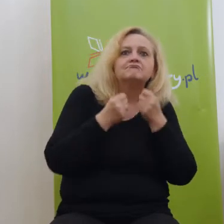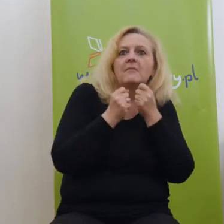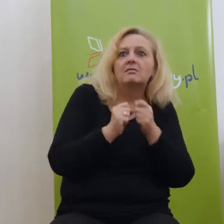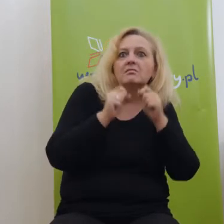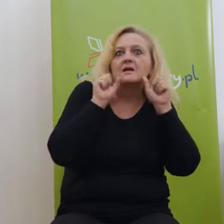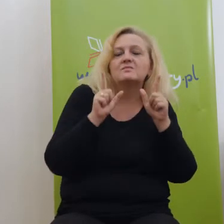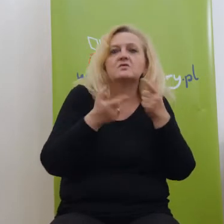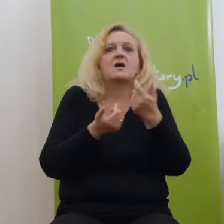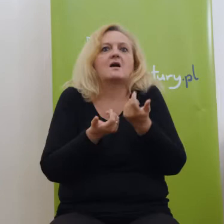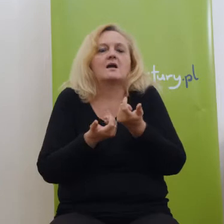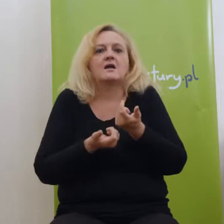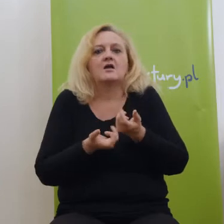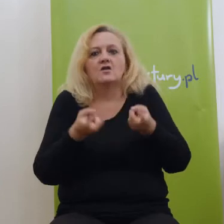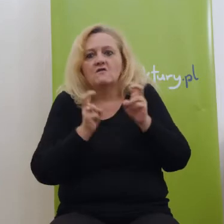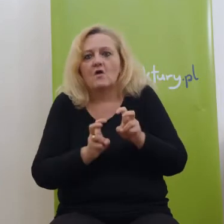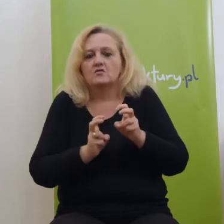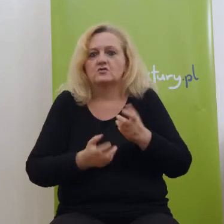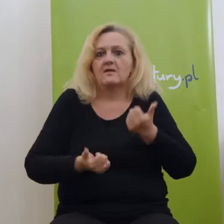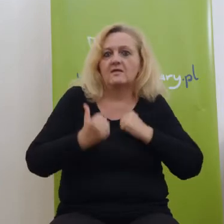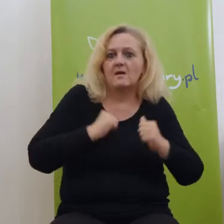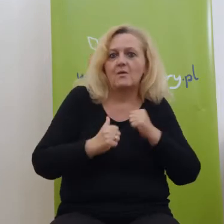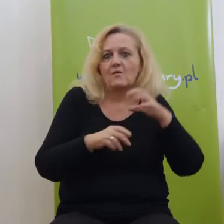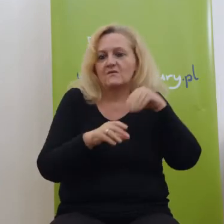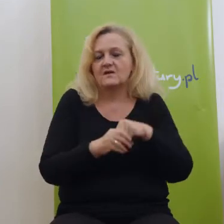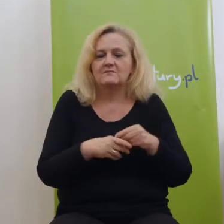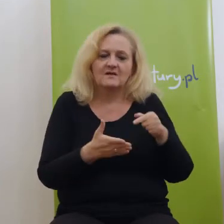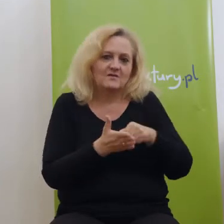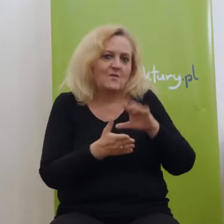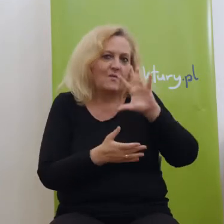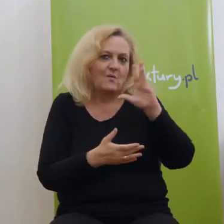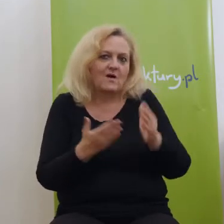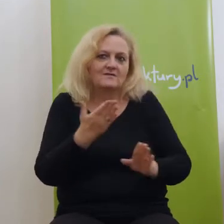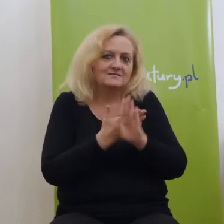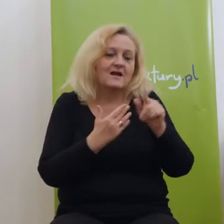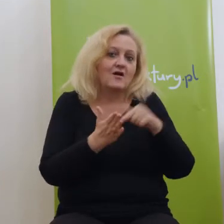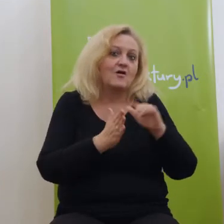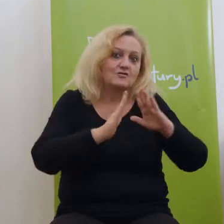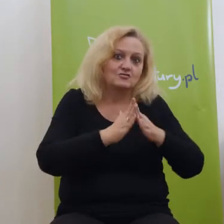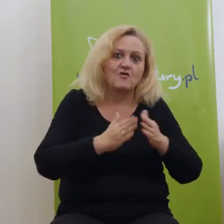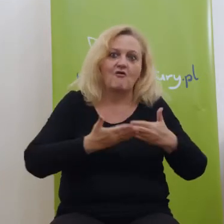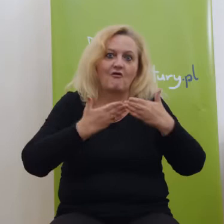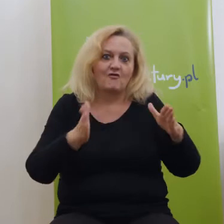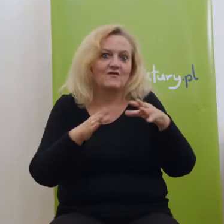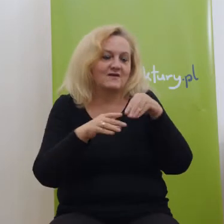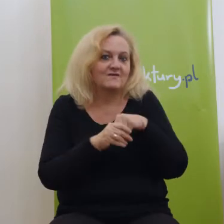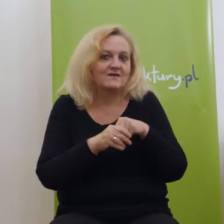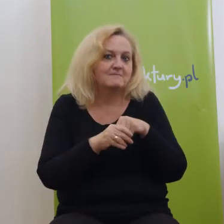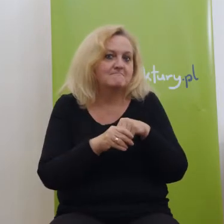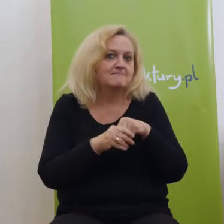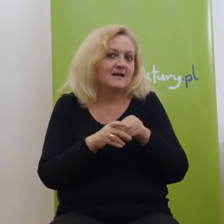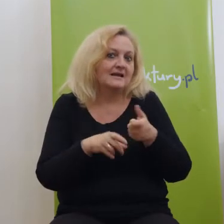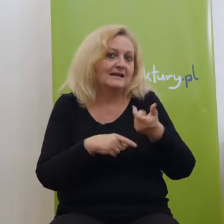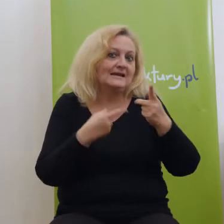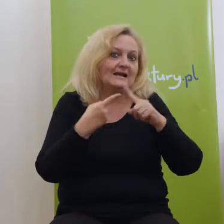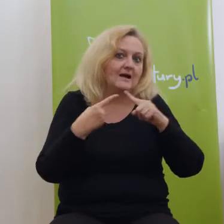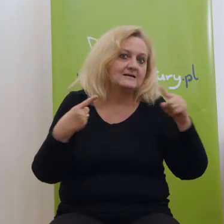no to taka wydaje mi się bardzo ładna, otwierająca scena. Zdarzają się takie w literaturze otwierające, które jakby w kilku